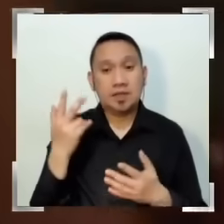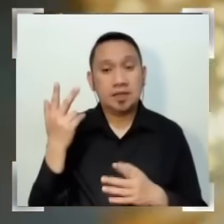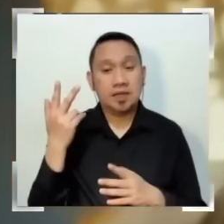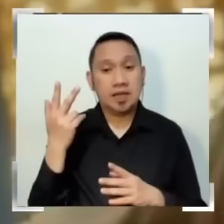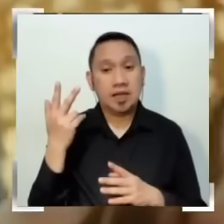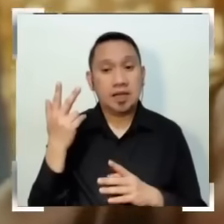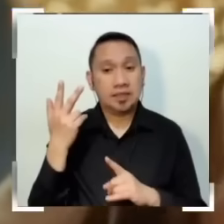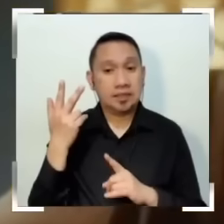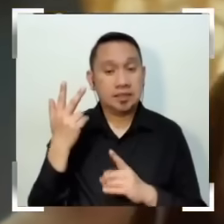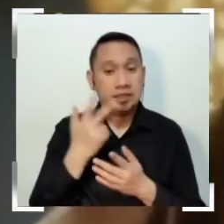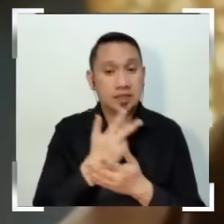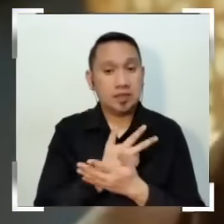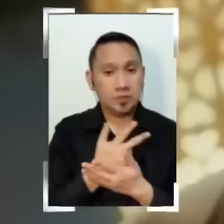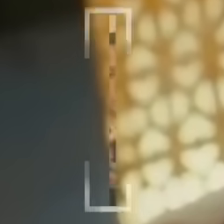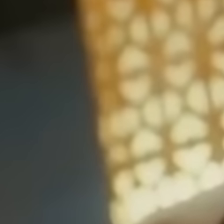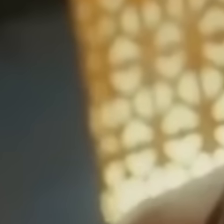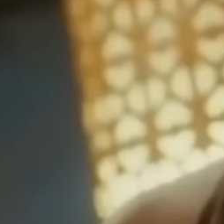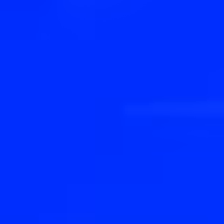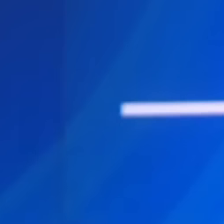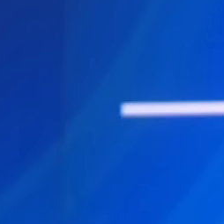GMA Telebabad.